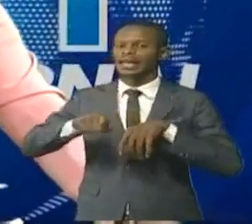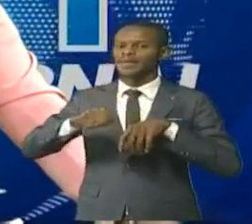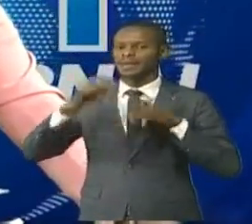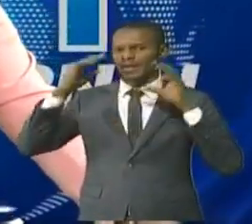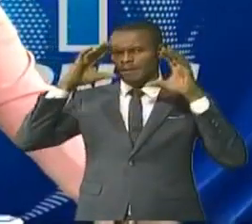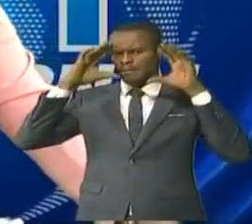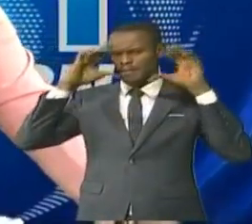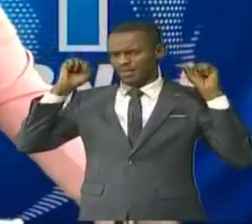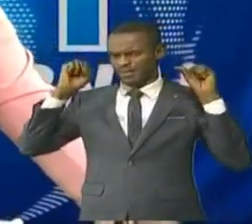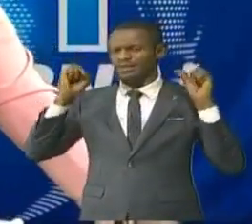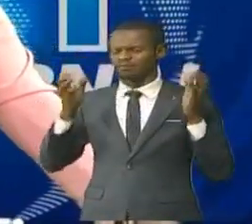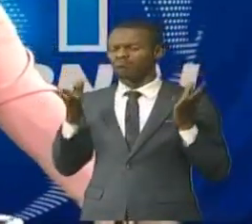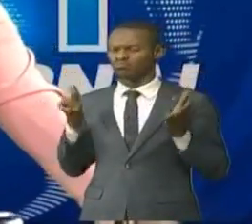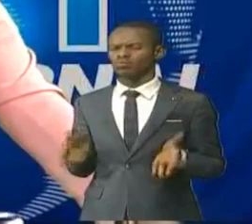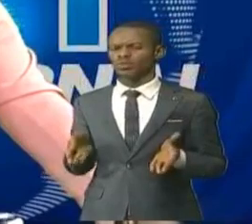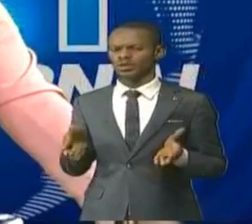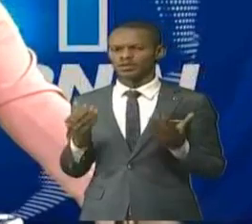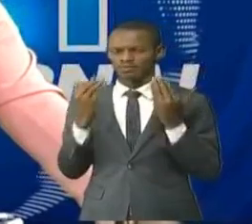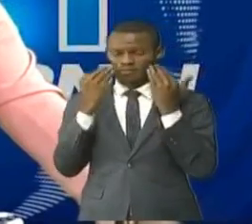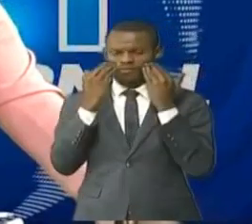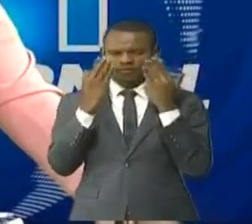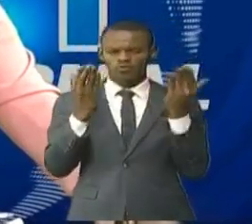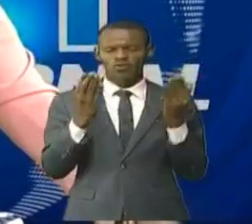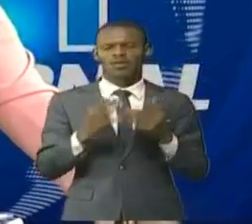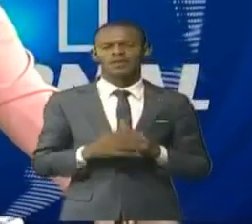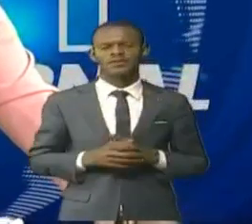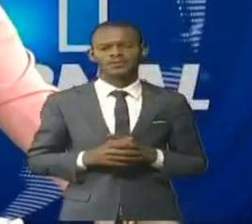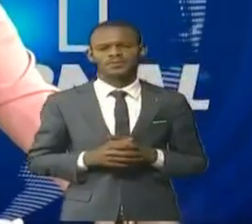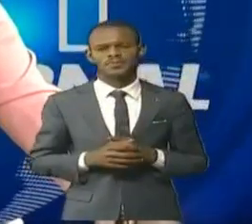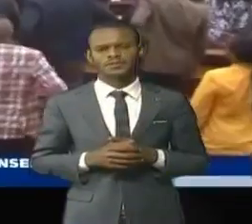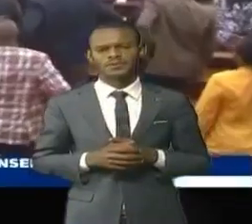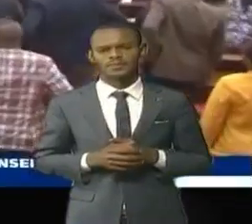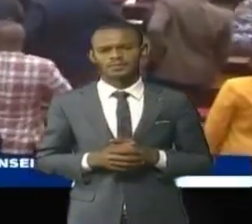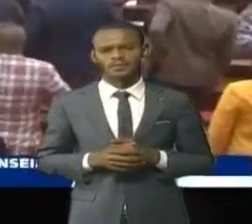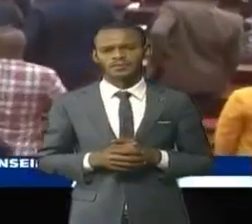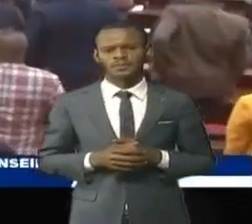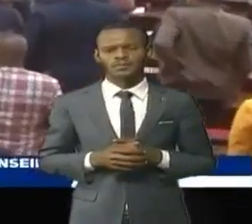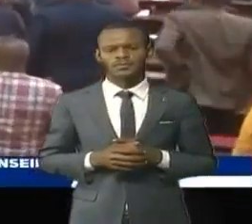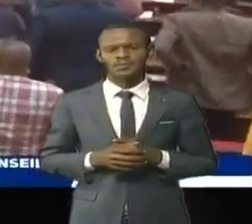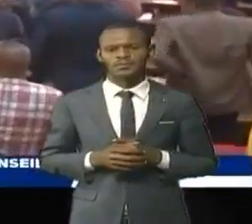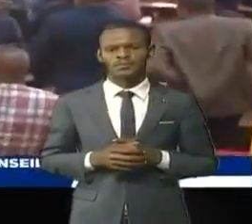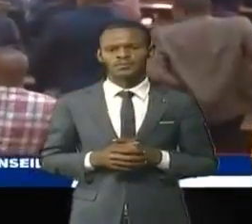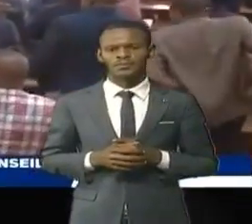Palais de la Nation, Blandine Zovo, Coco Molicho pour le reportage.